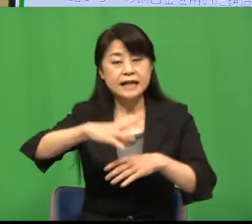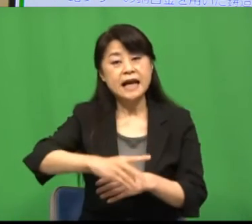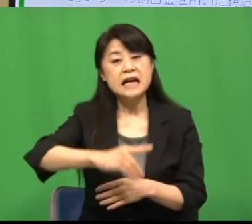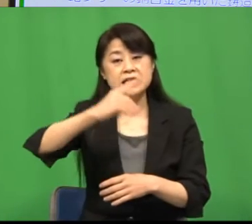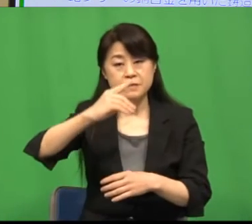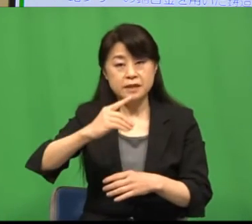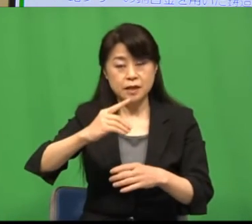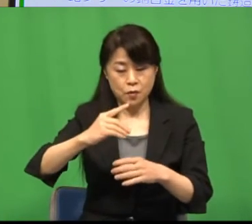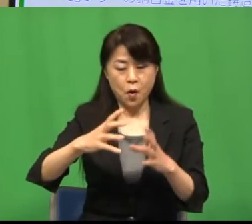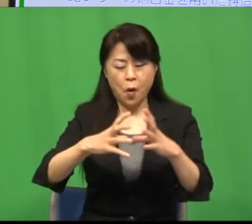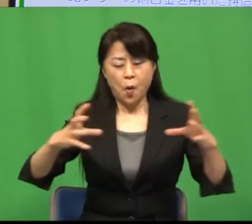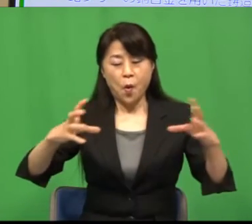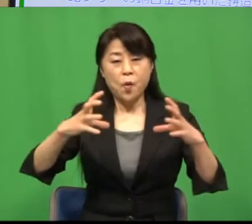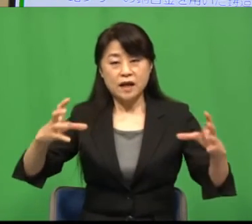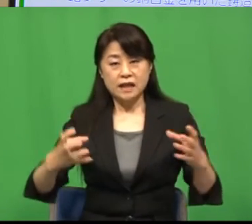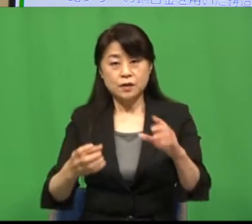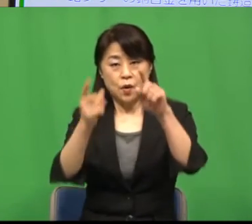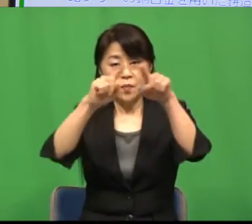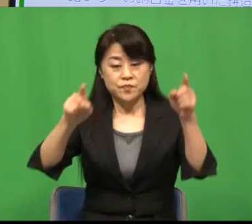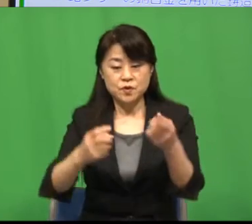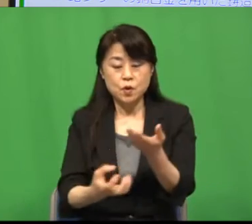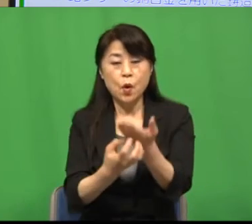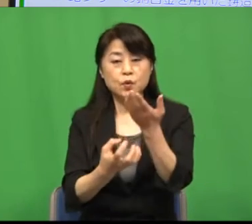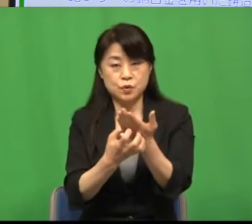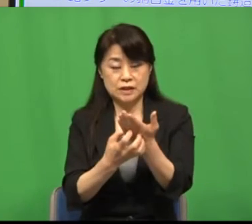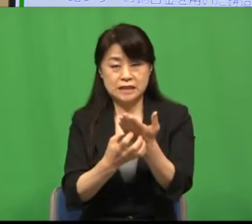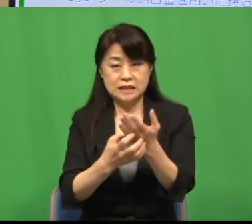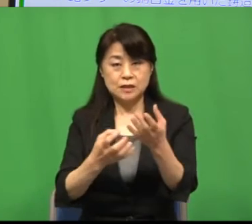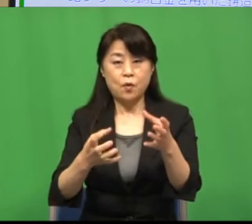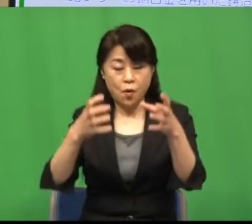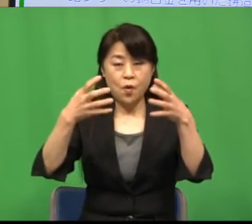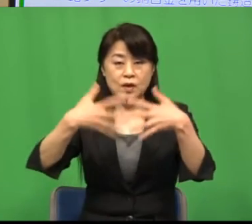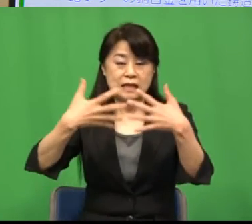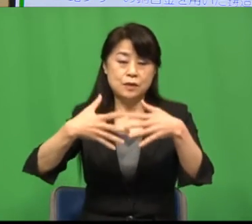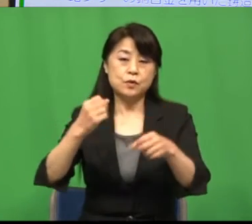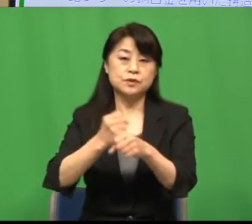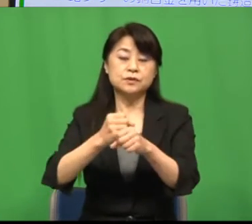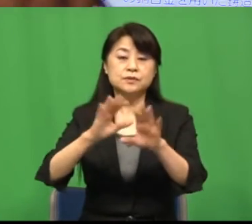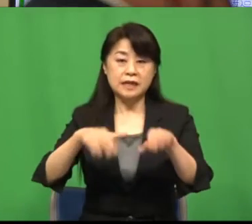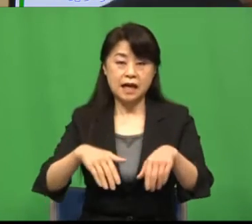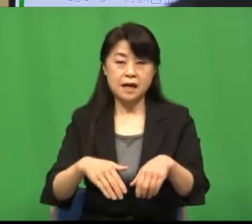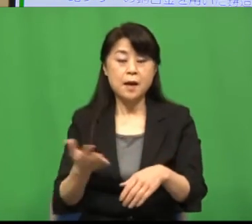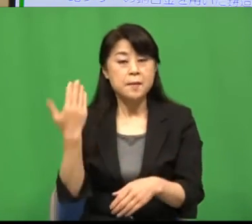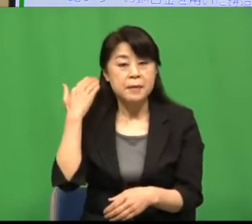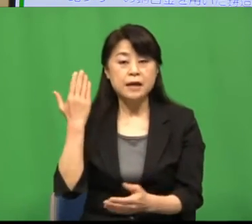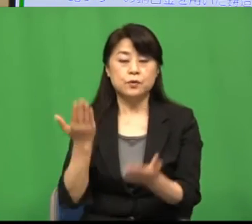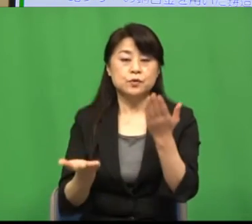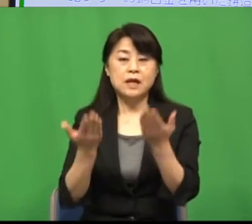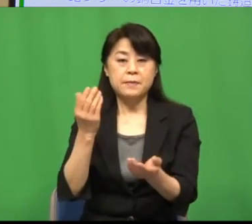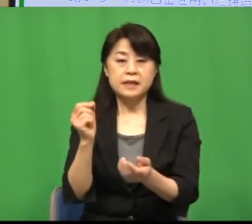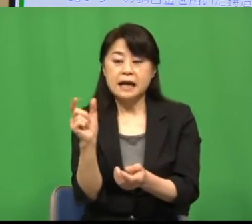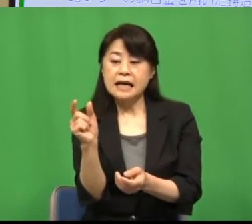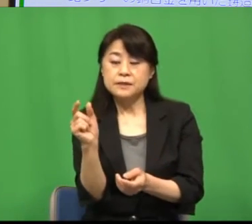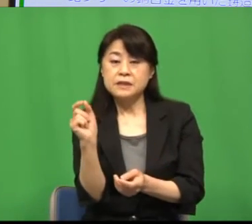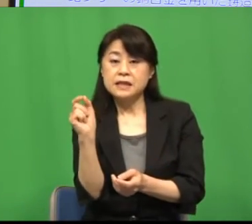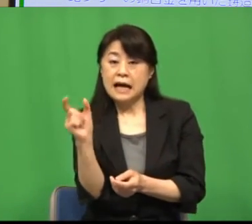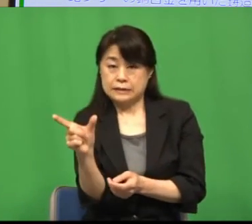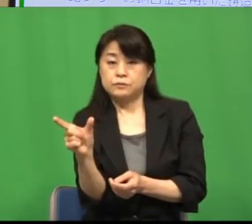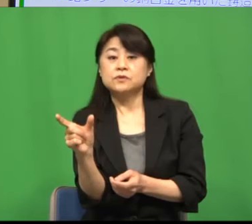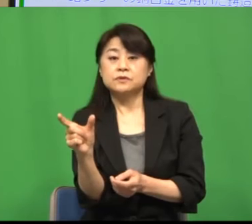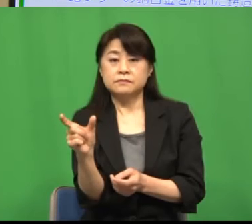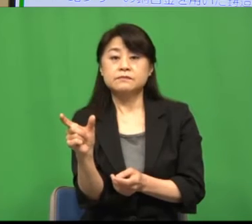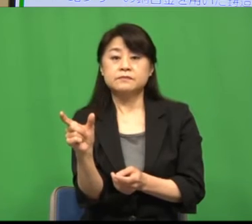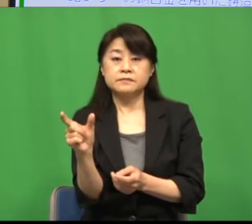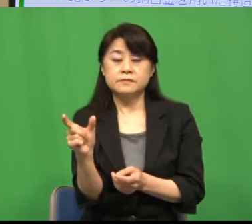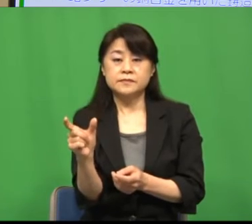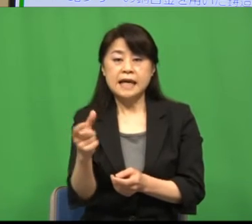を製品化されたものです。従来の板金製の蒸留機に比べまして厚みがあり、耐